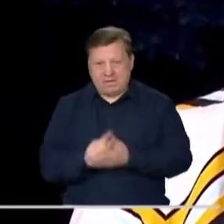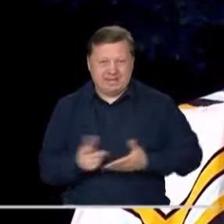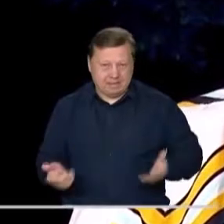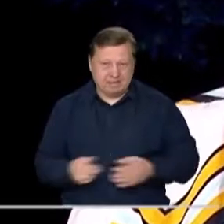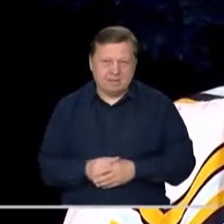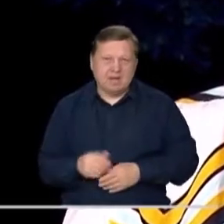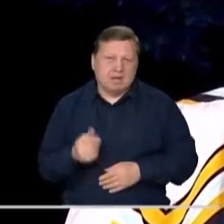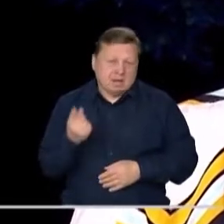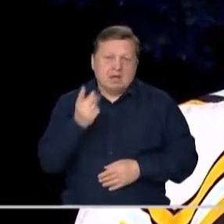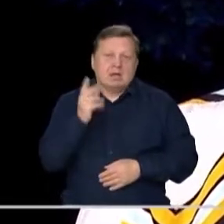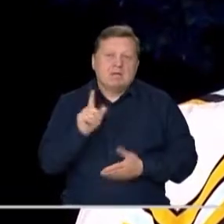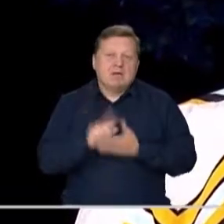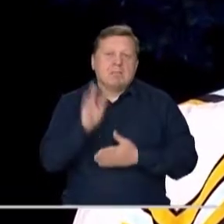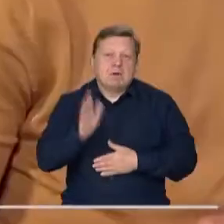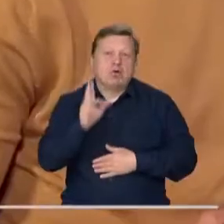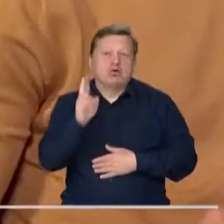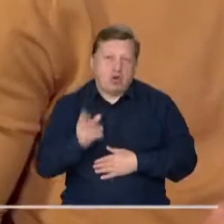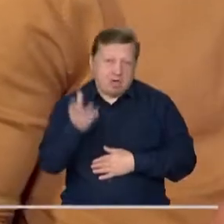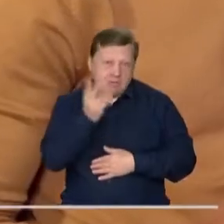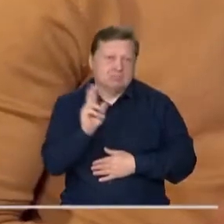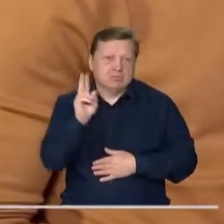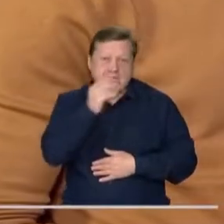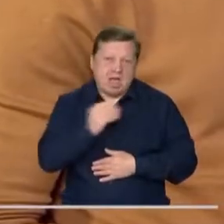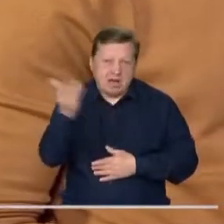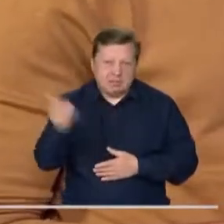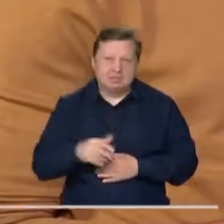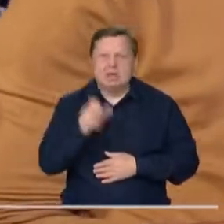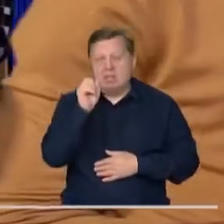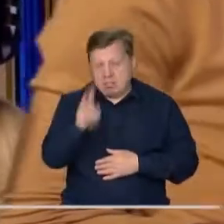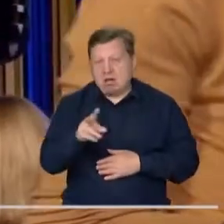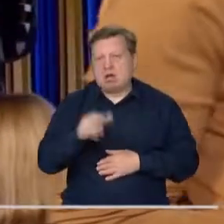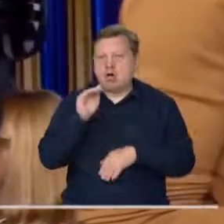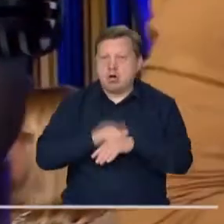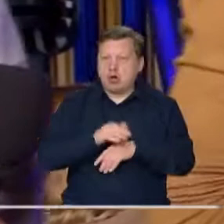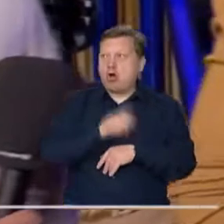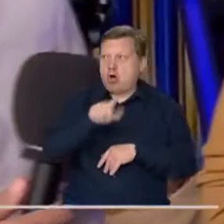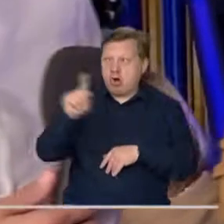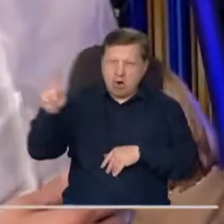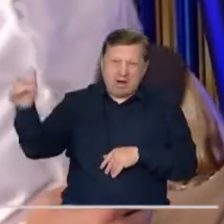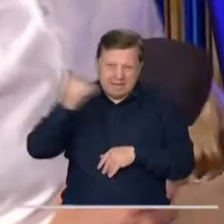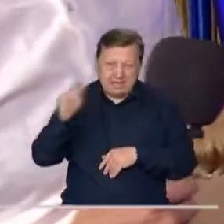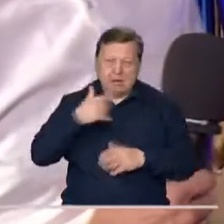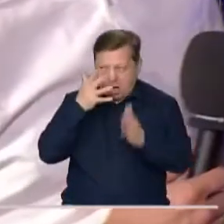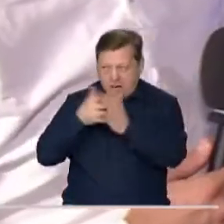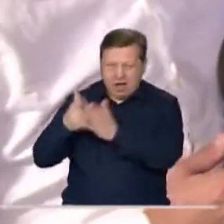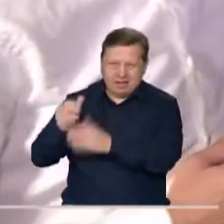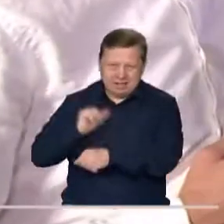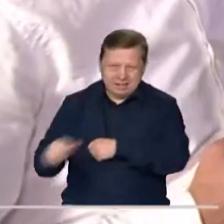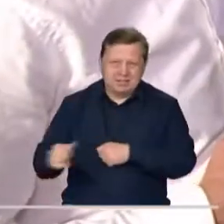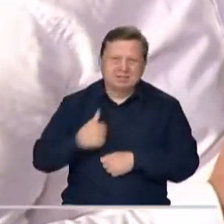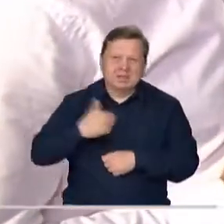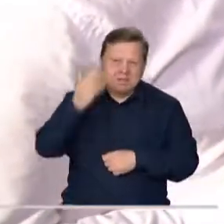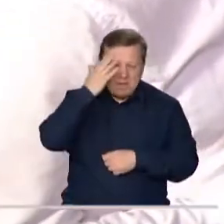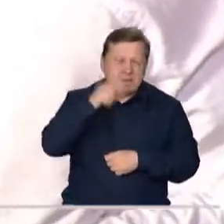nadzieję, że wygra najlepszy. Tak, bardzo często oceniamy naszych kolegów z branży, bo wiemy, jak to jest, kiedy się stoi na